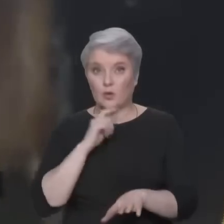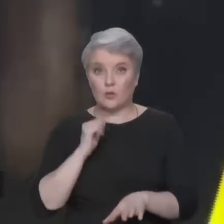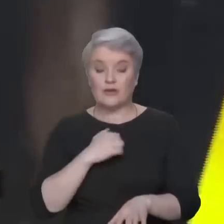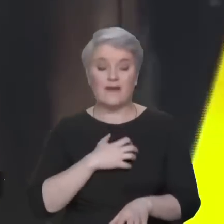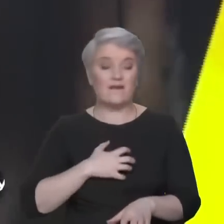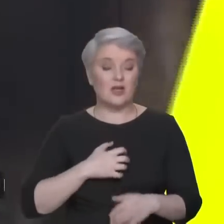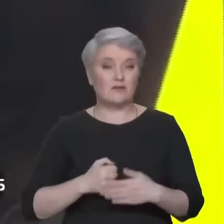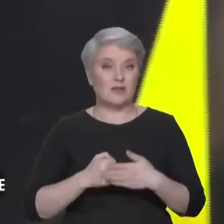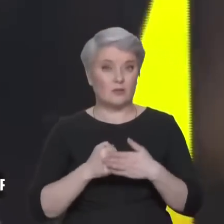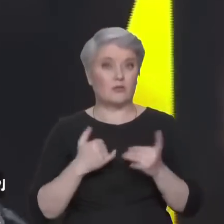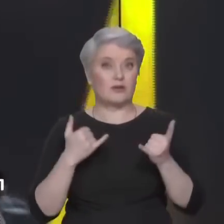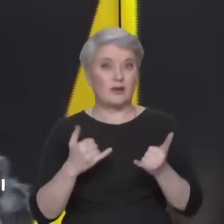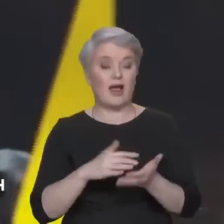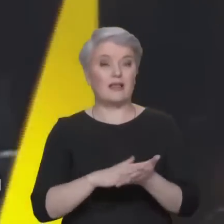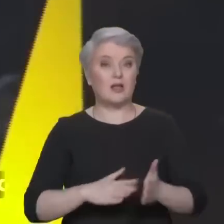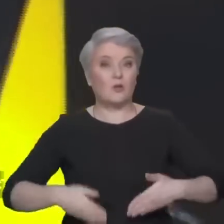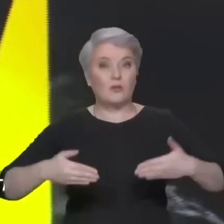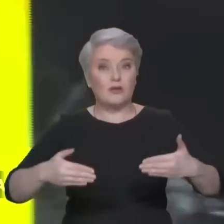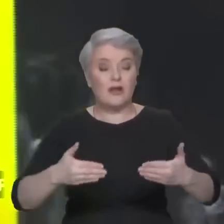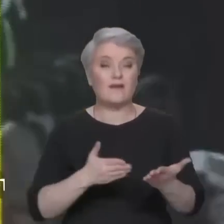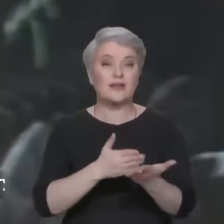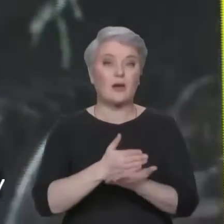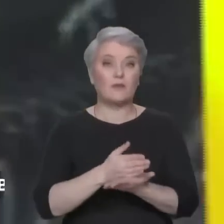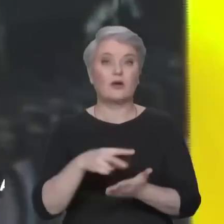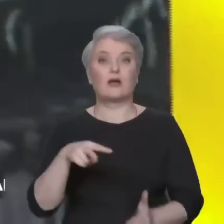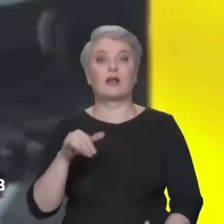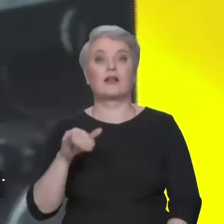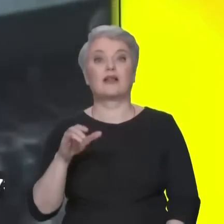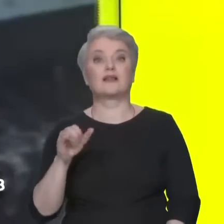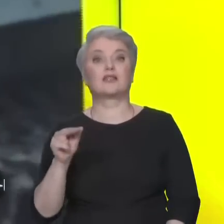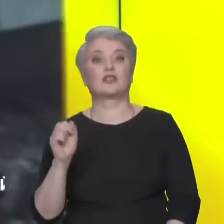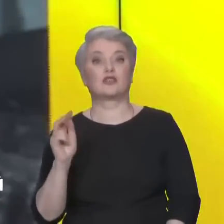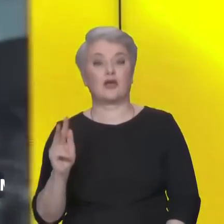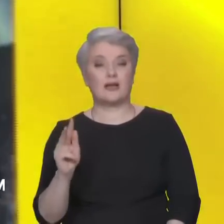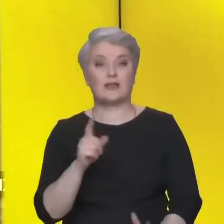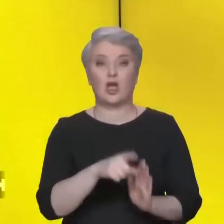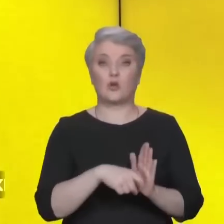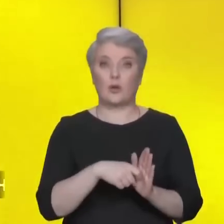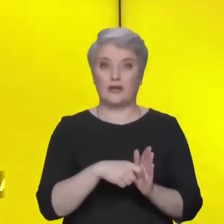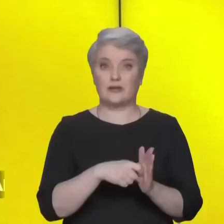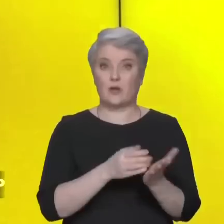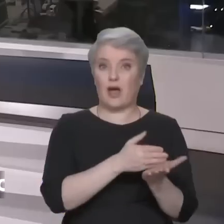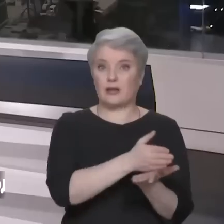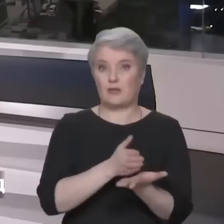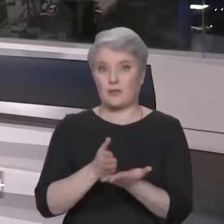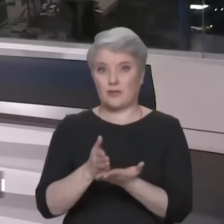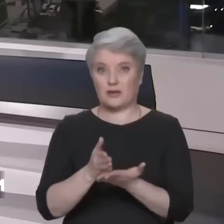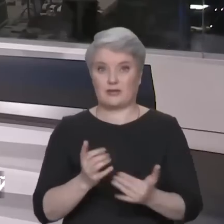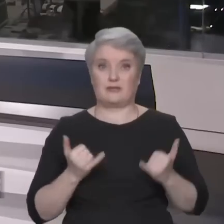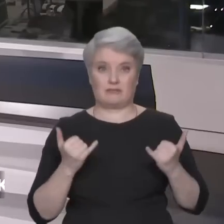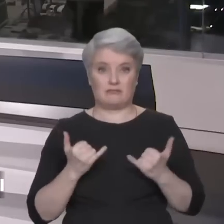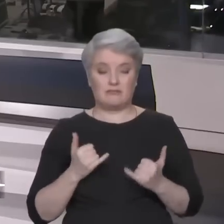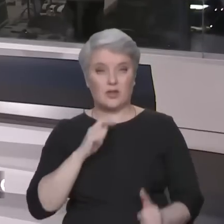для наступних дій вже напрямку Лисичансько-Северодонецької агломерації з боку Збройних сил України. А як